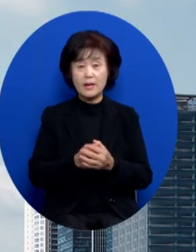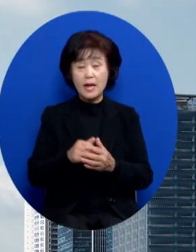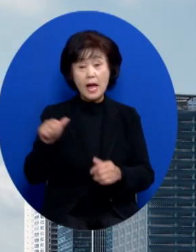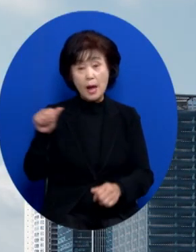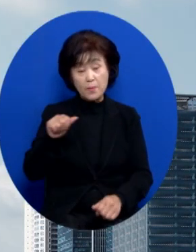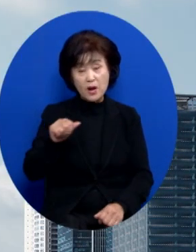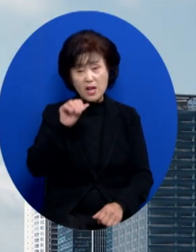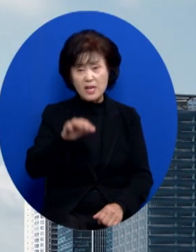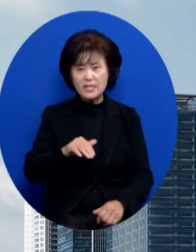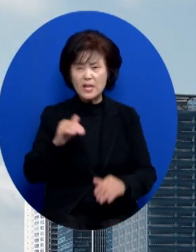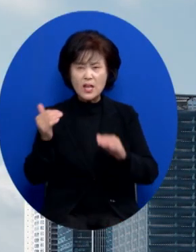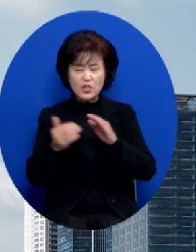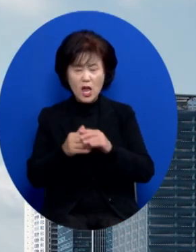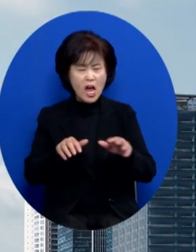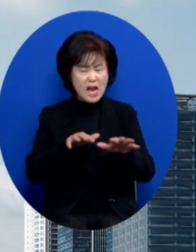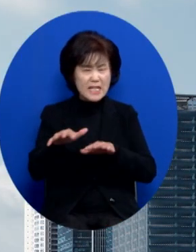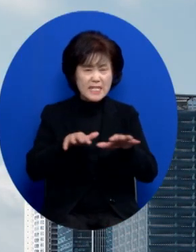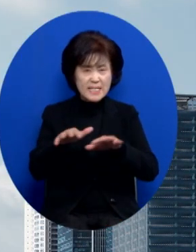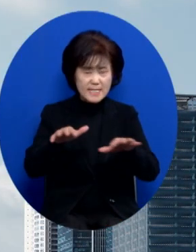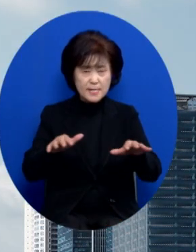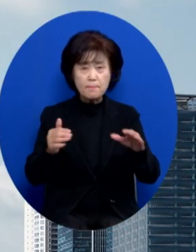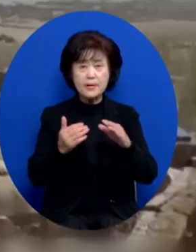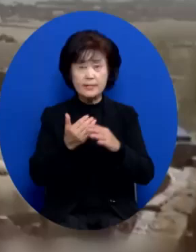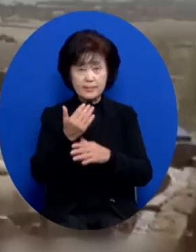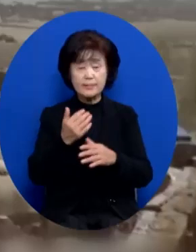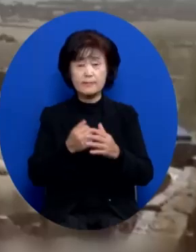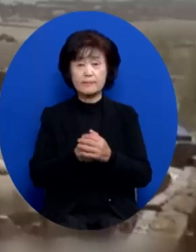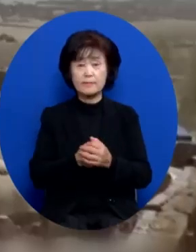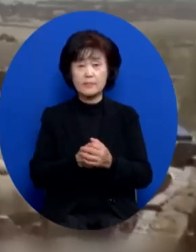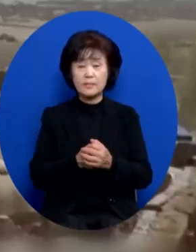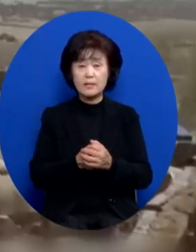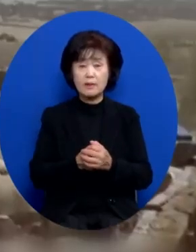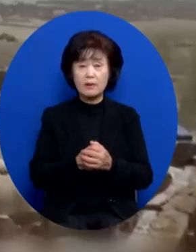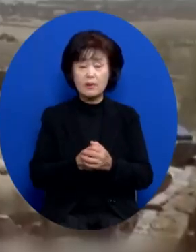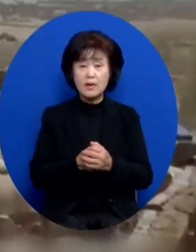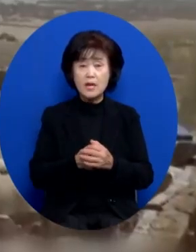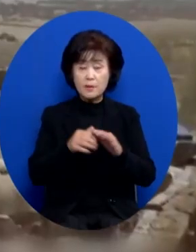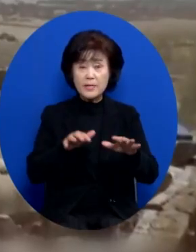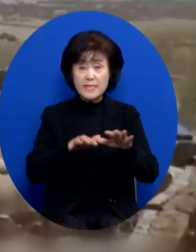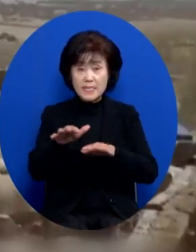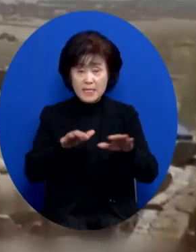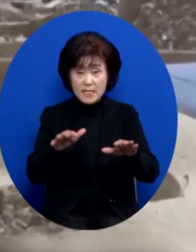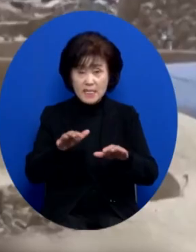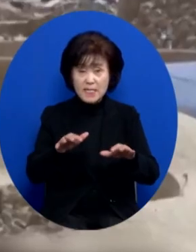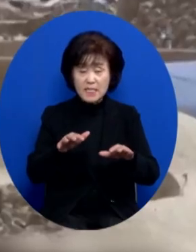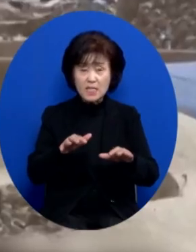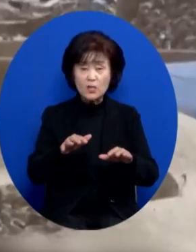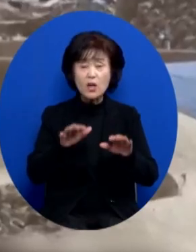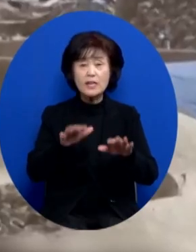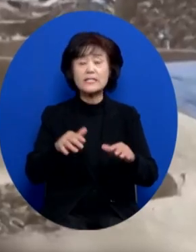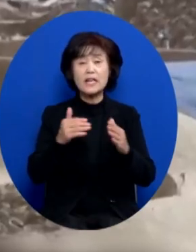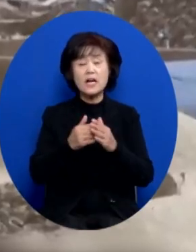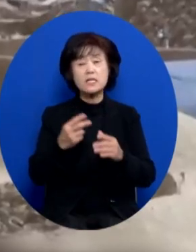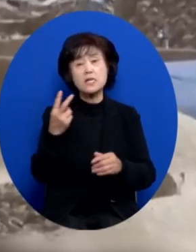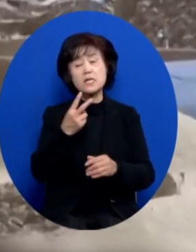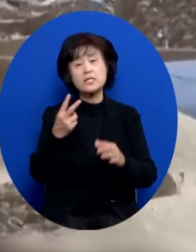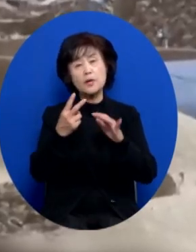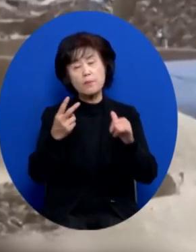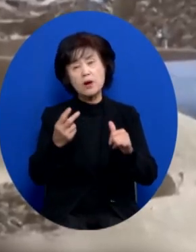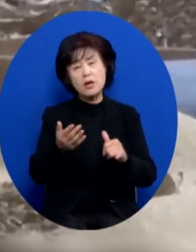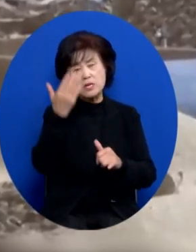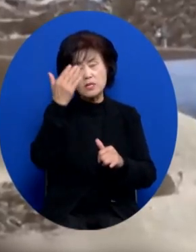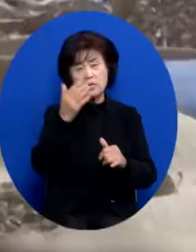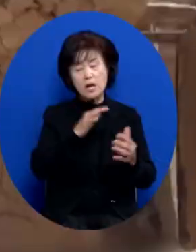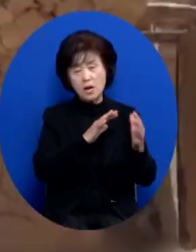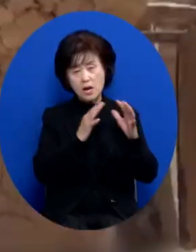아프가니스탄에서 최악의 지진이 발생했습니다. 외신은 이번 지진으로 현재까지 2천 명 넘게 숨지고